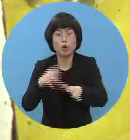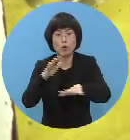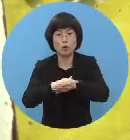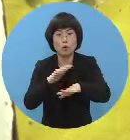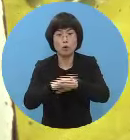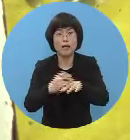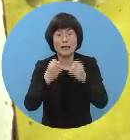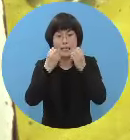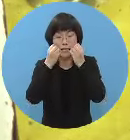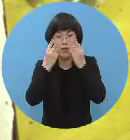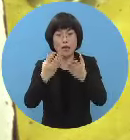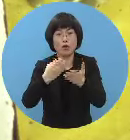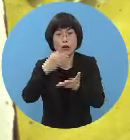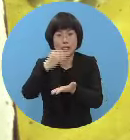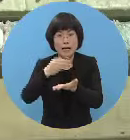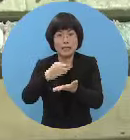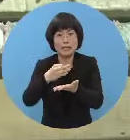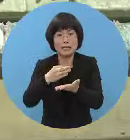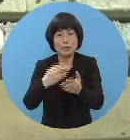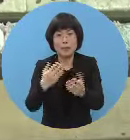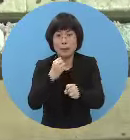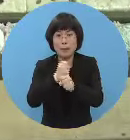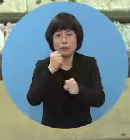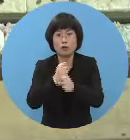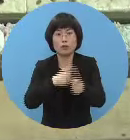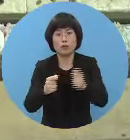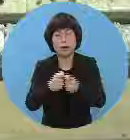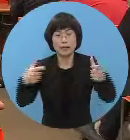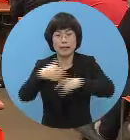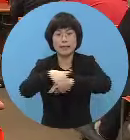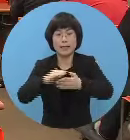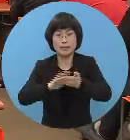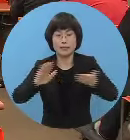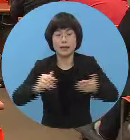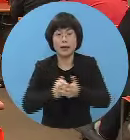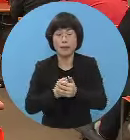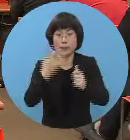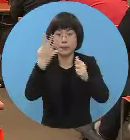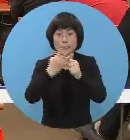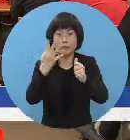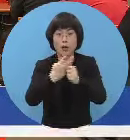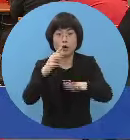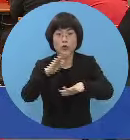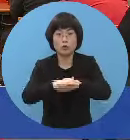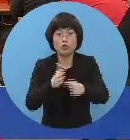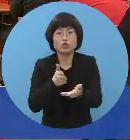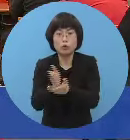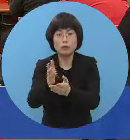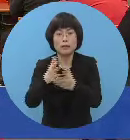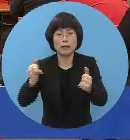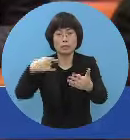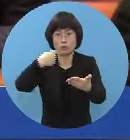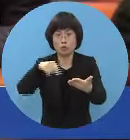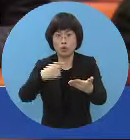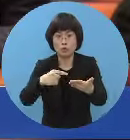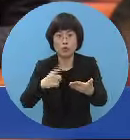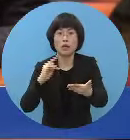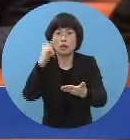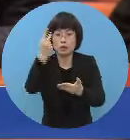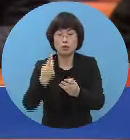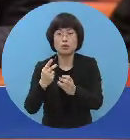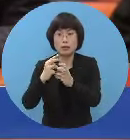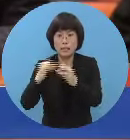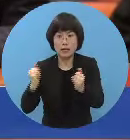가치 창출과 기능을 확산해 나가겠습니다. 넷째, 농업인 전문 교육과 귀농